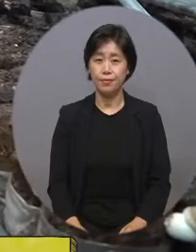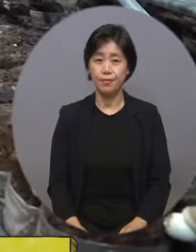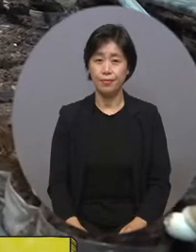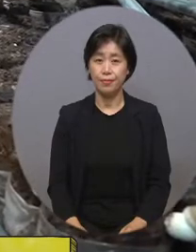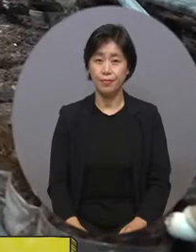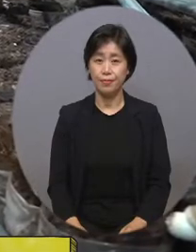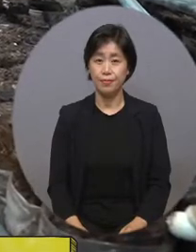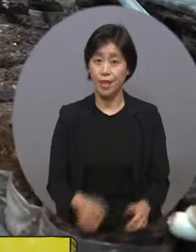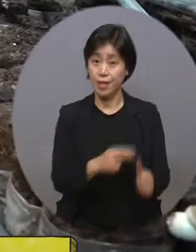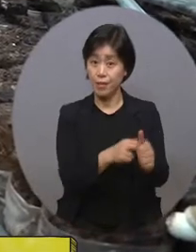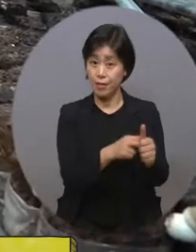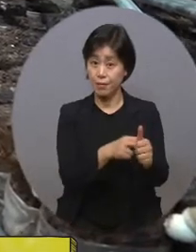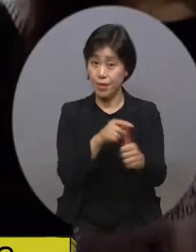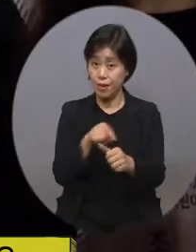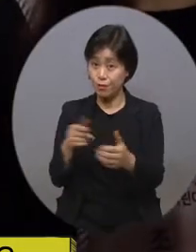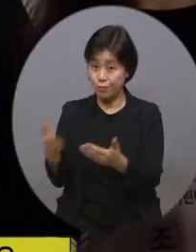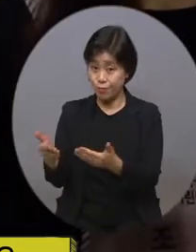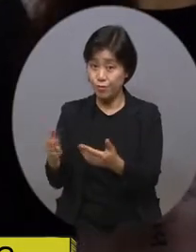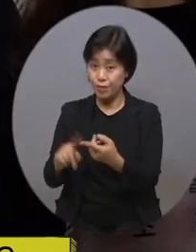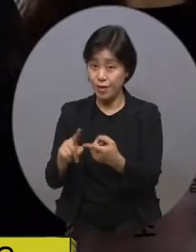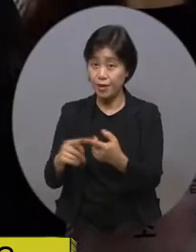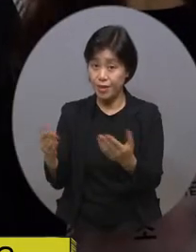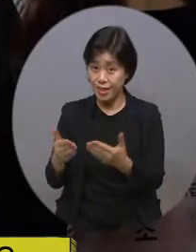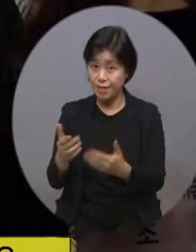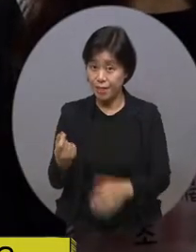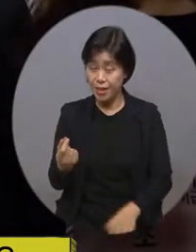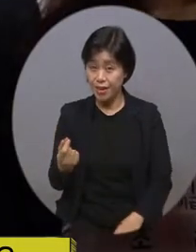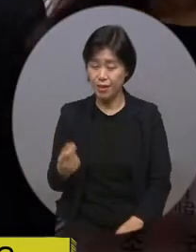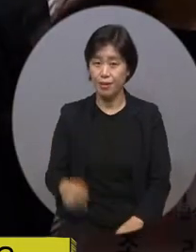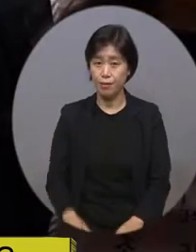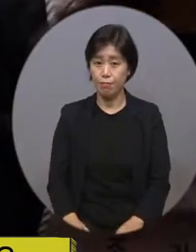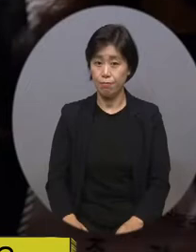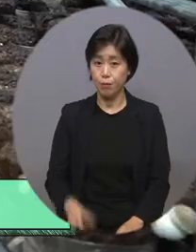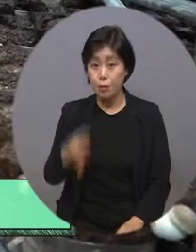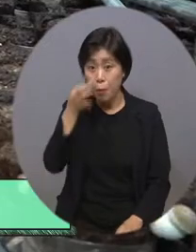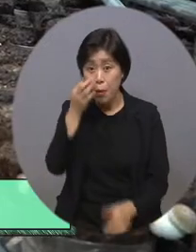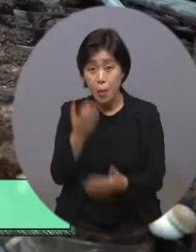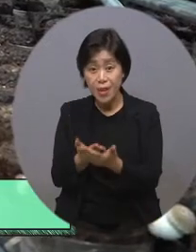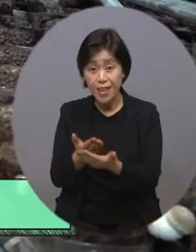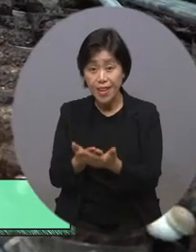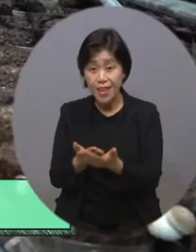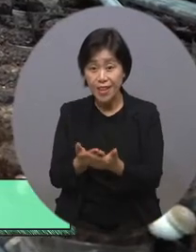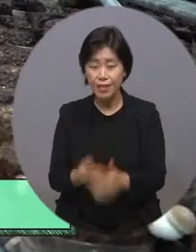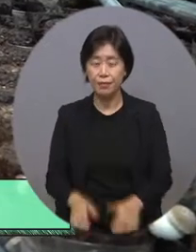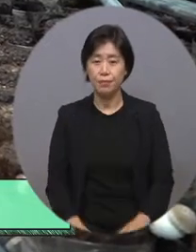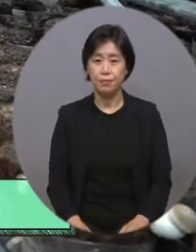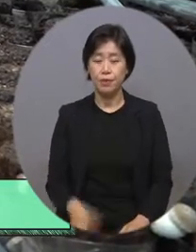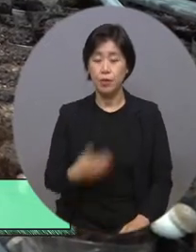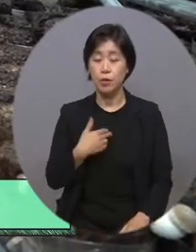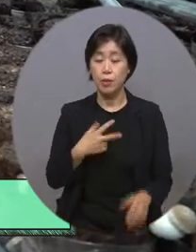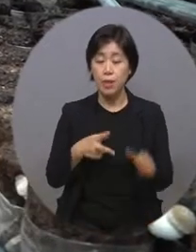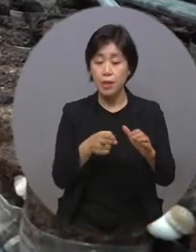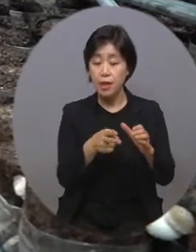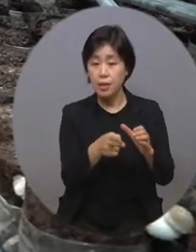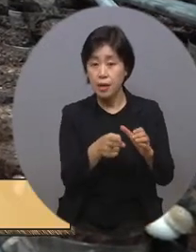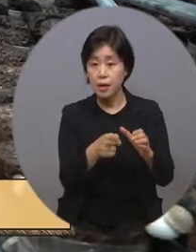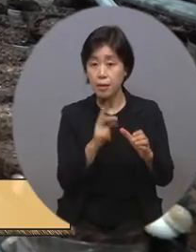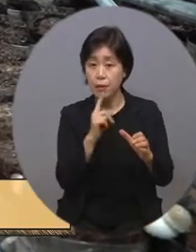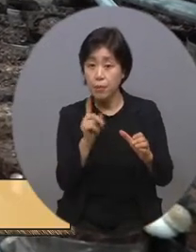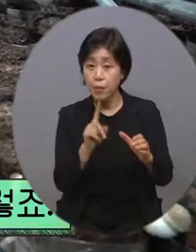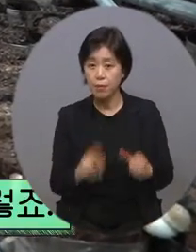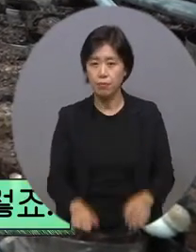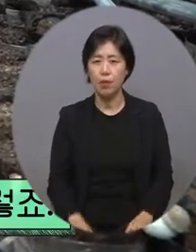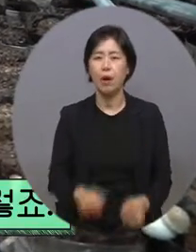선생님이 알려주신 일 하신 거예요? 어떻게 하라고 하셨는지 그럼 보여주실 수 있나요? 선생님, 뭐 어떤 거 제거하라고 그랬죠?